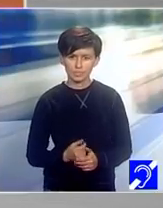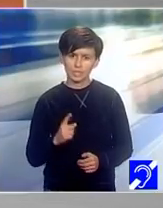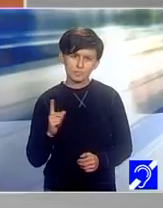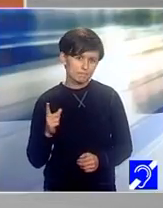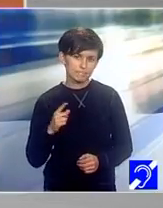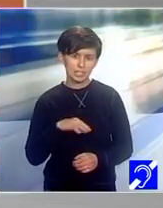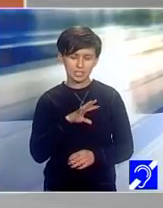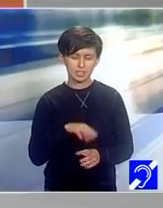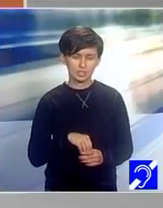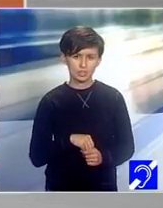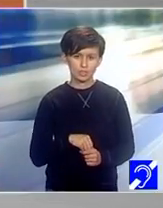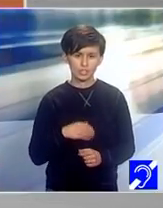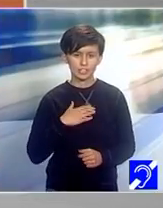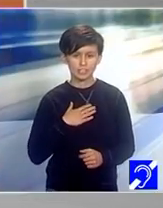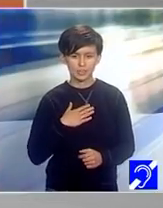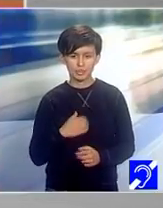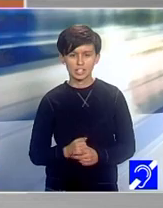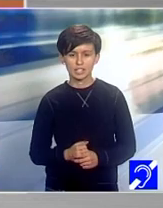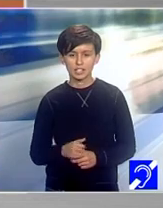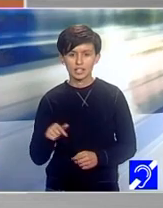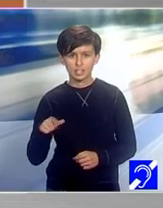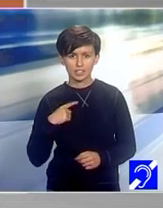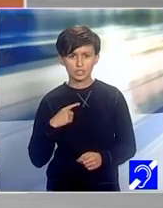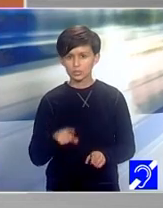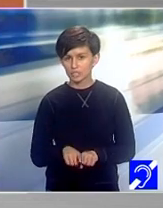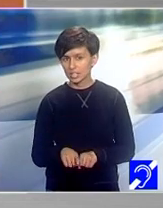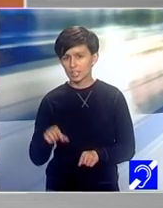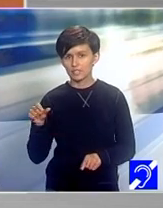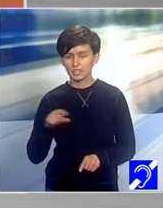mine. Dar sunt o meșteri populari?